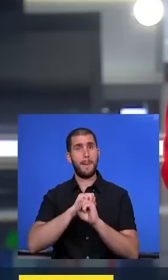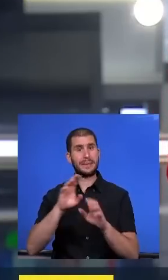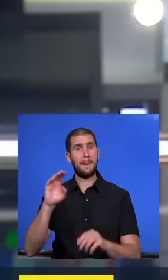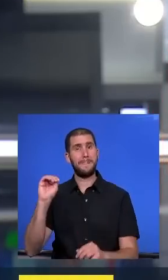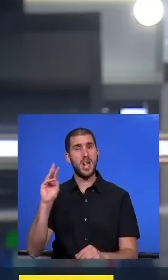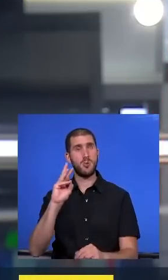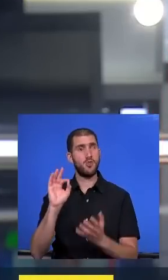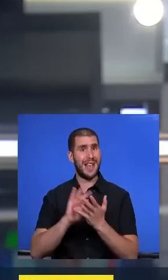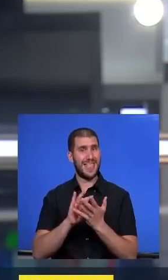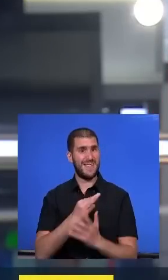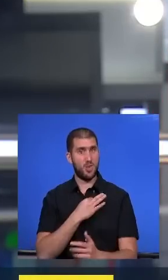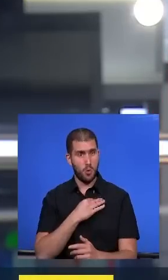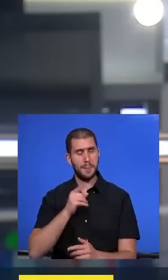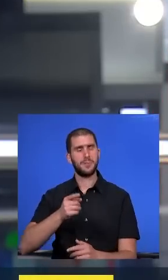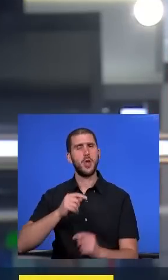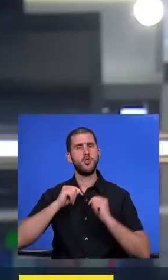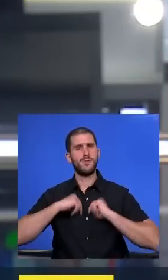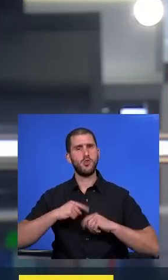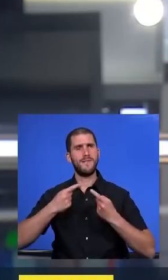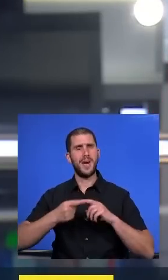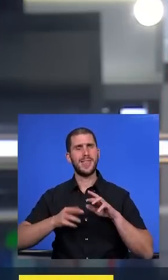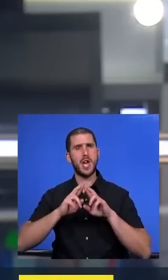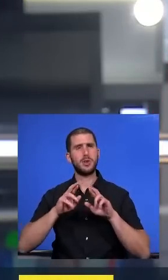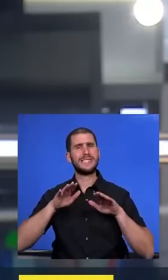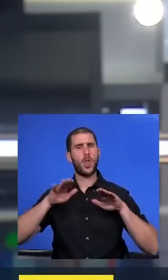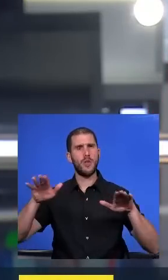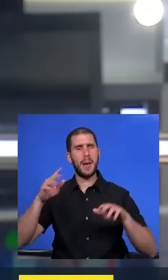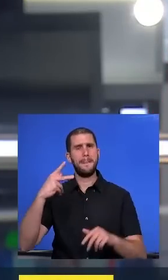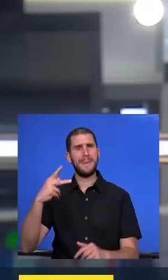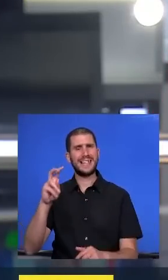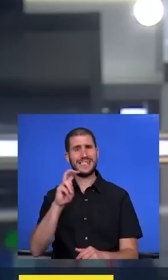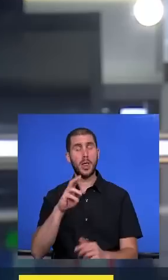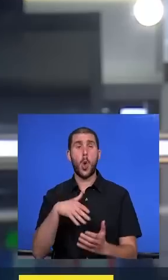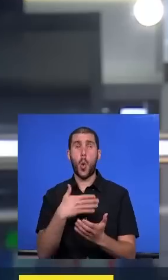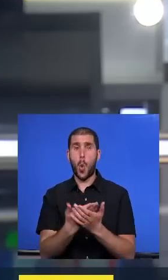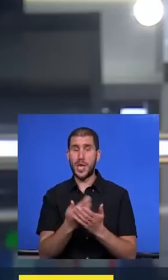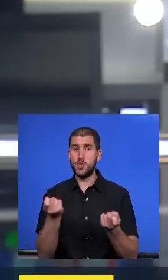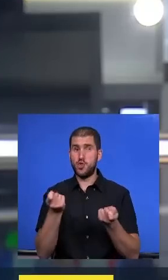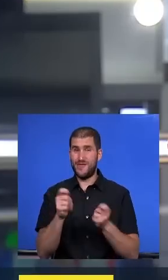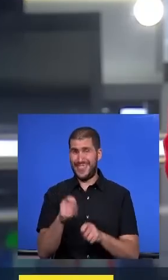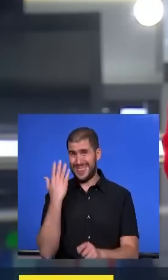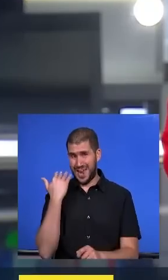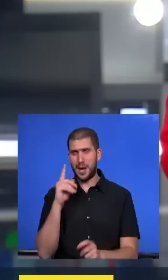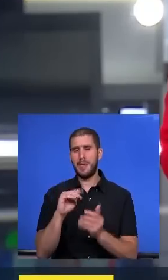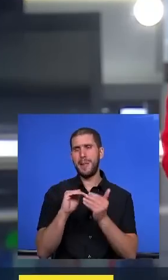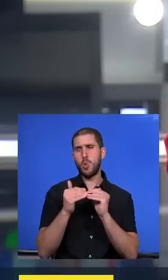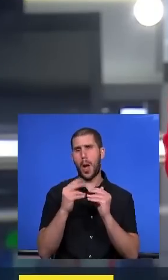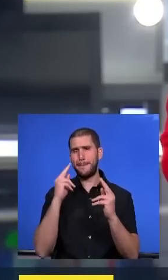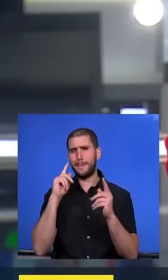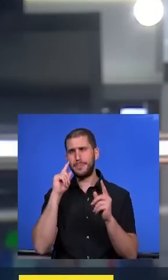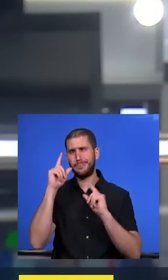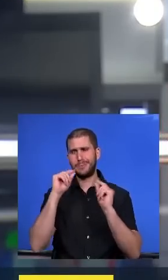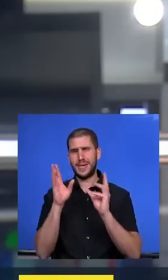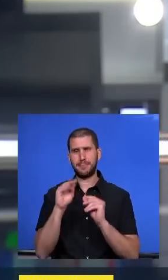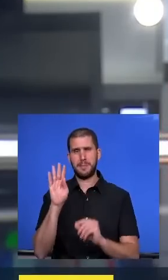כתבנו הפוליטי, שיושב ראש ועד רשות שדות התעופה פנחס עידן הודה שהשביתה הזאת הייתה מתואמת כפי שנחשף כאן אצלנו,